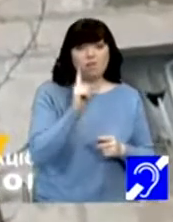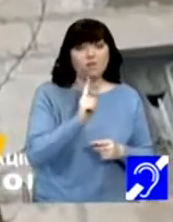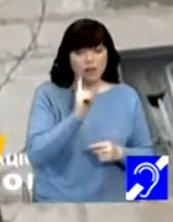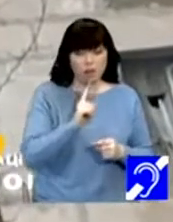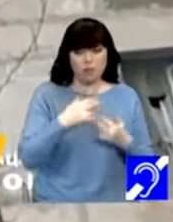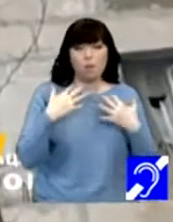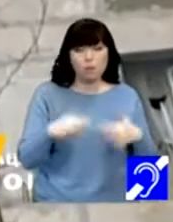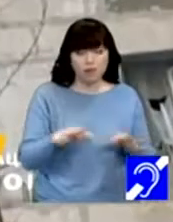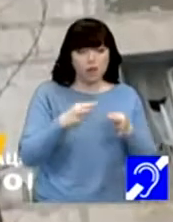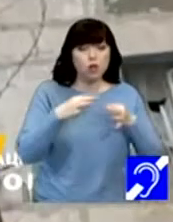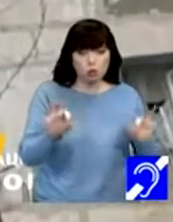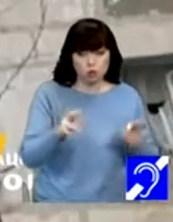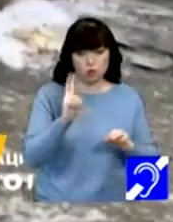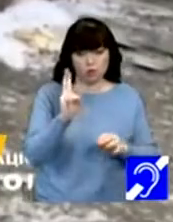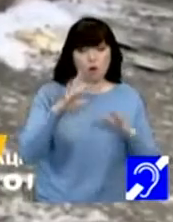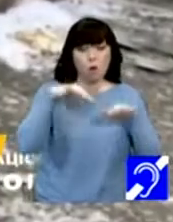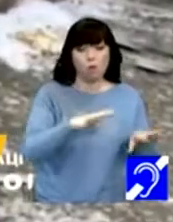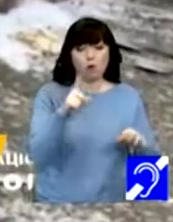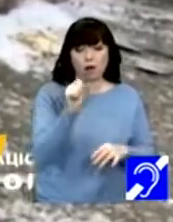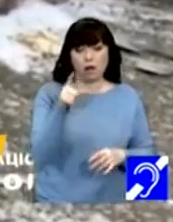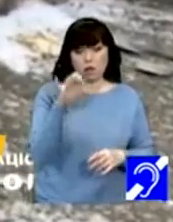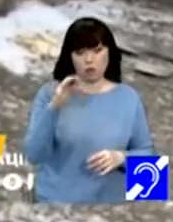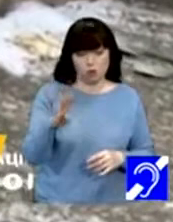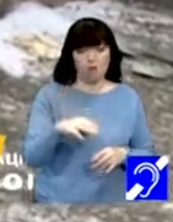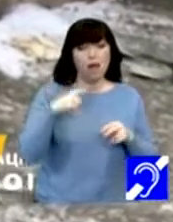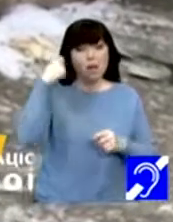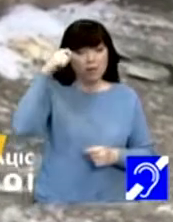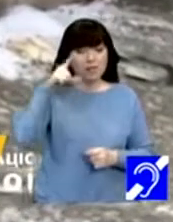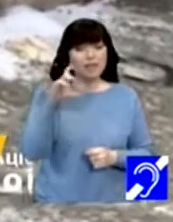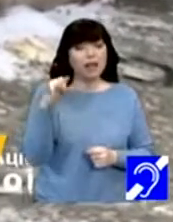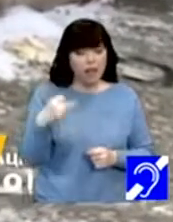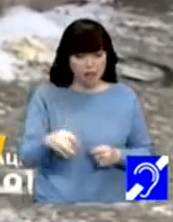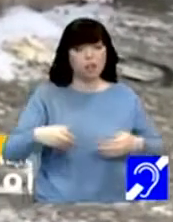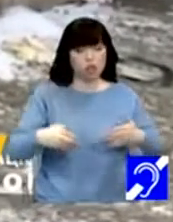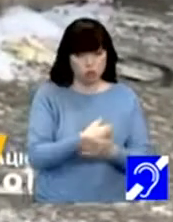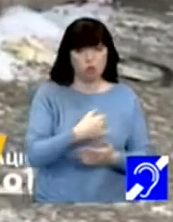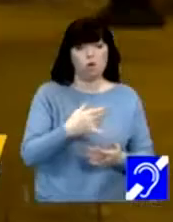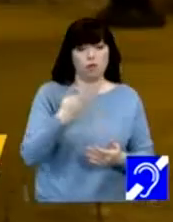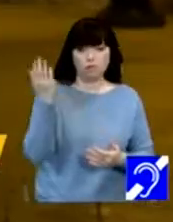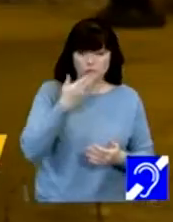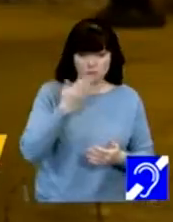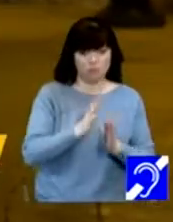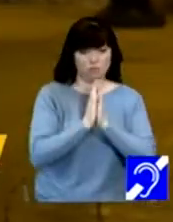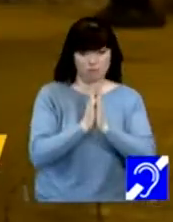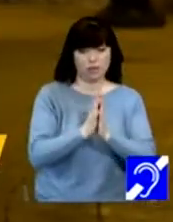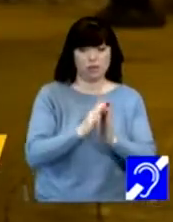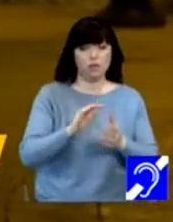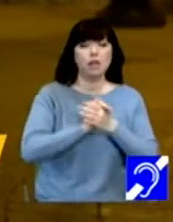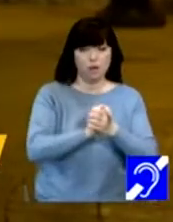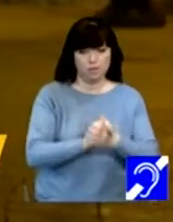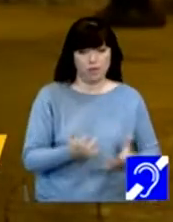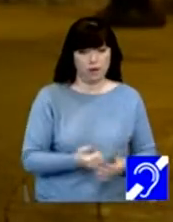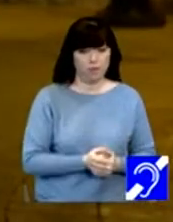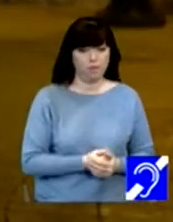a pierdut accesul la Marea Azov. Președintele Zelenski a transmis un nou mesaj de pe străzile Kievului. Я хочу, щоб мене